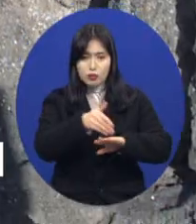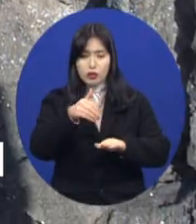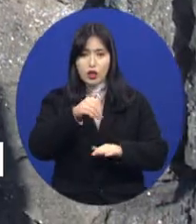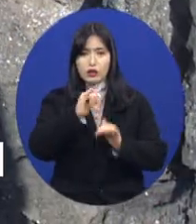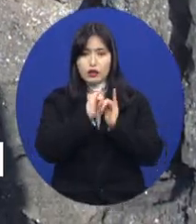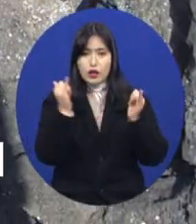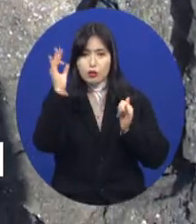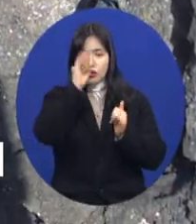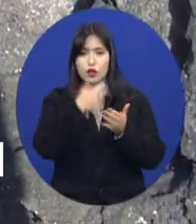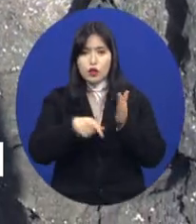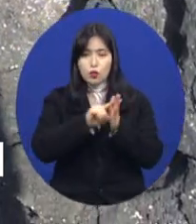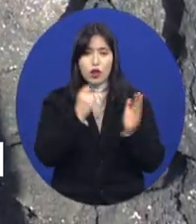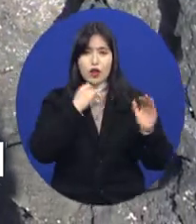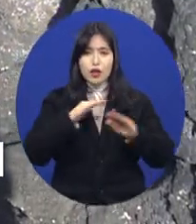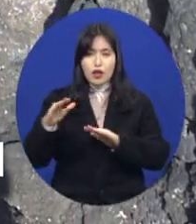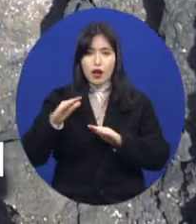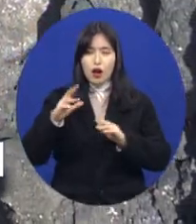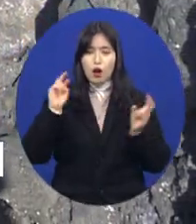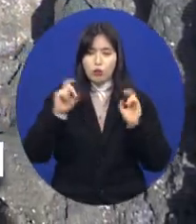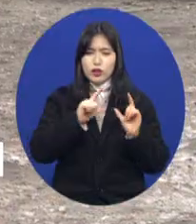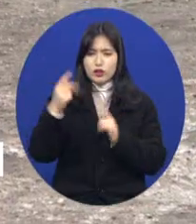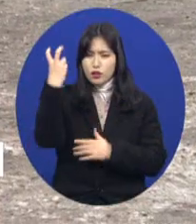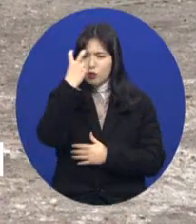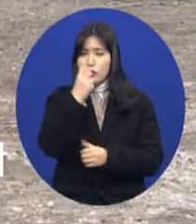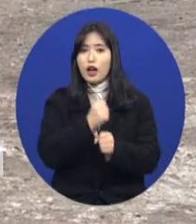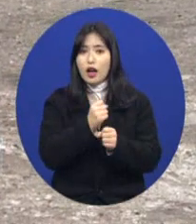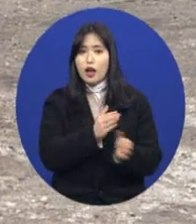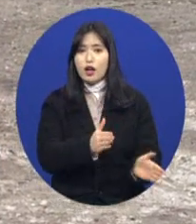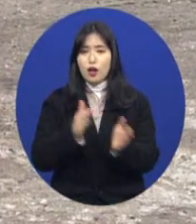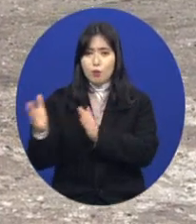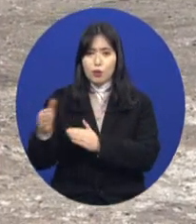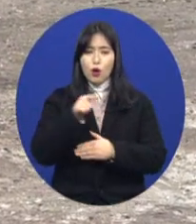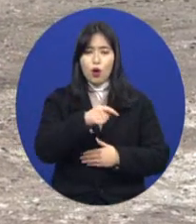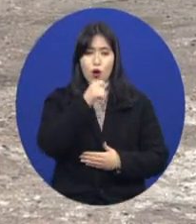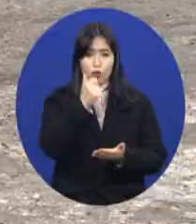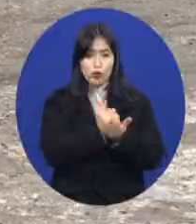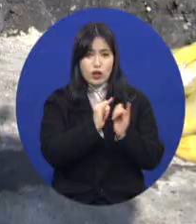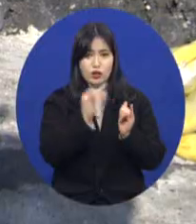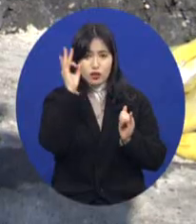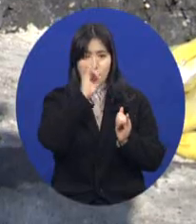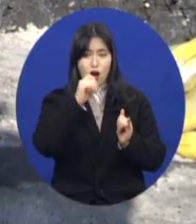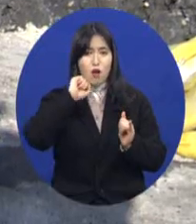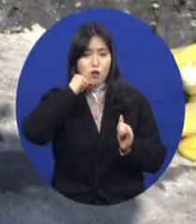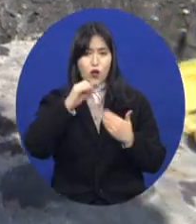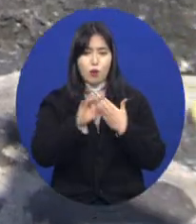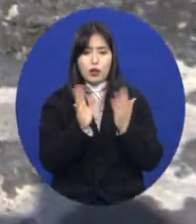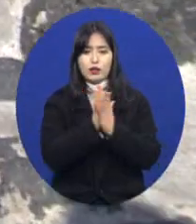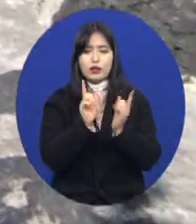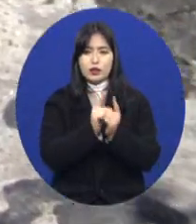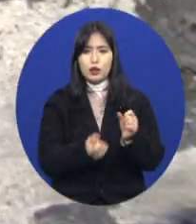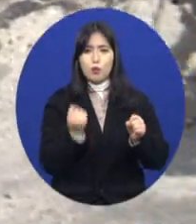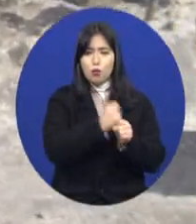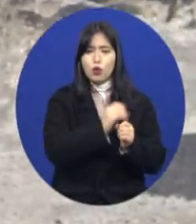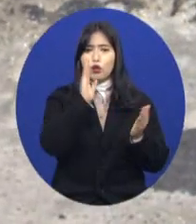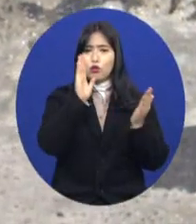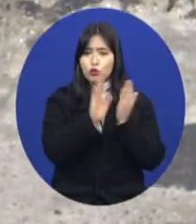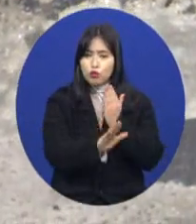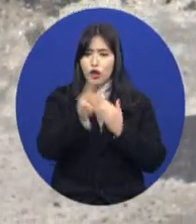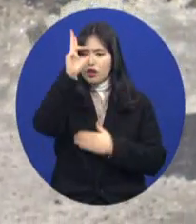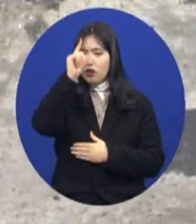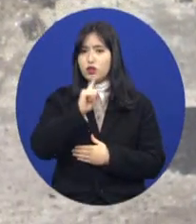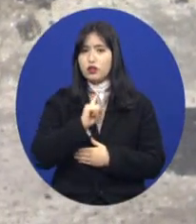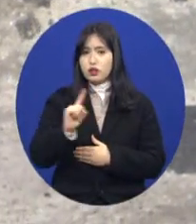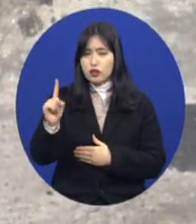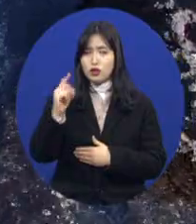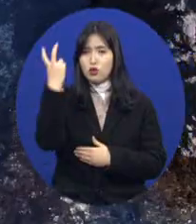찾기 위해 해양 내적 제 등을 조사하는 한편 한 범인을 찾기 어려울 경우 직접 원상 복구 한 뒤 경찰에